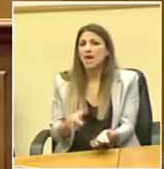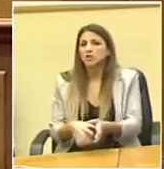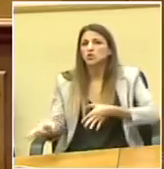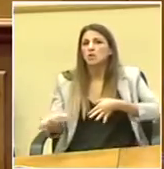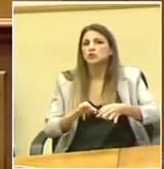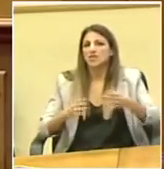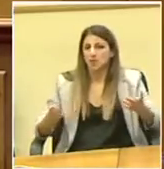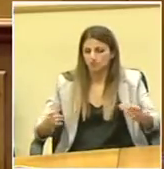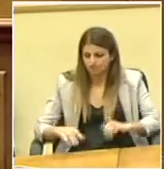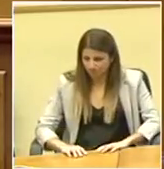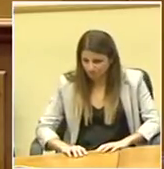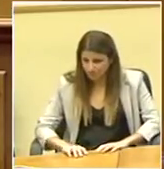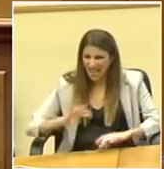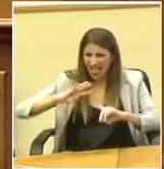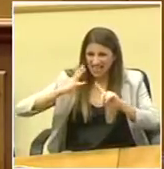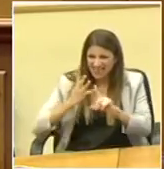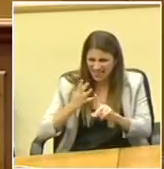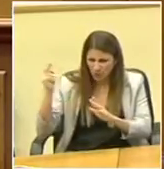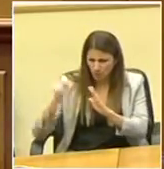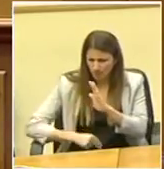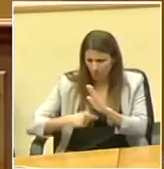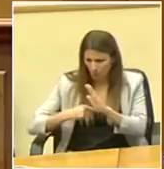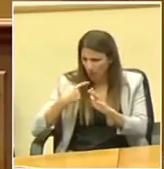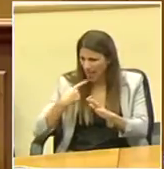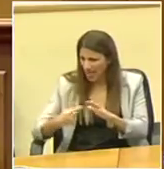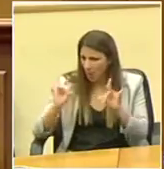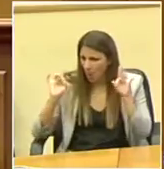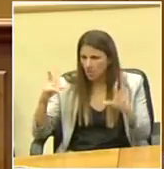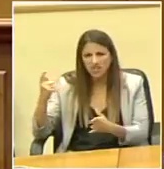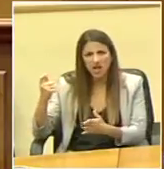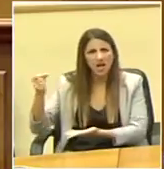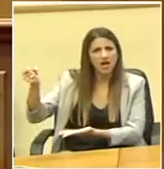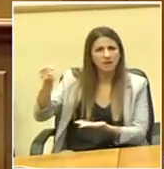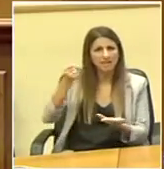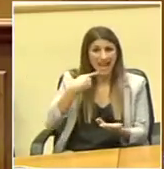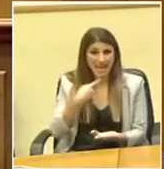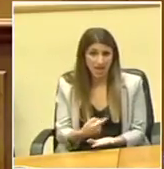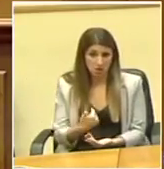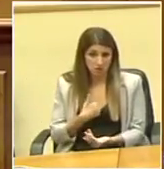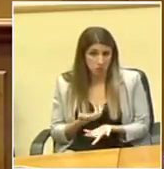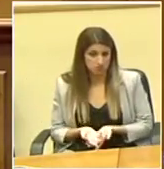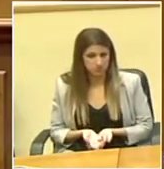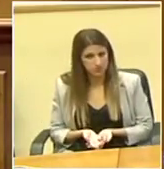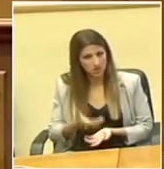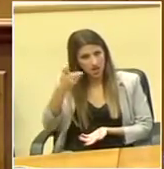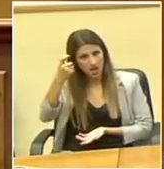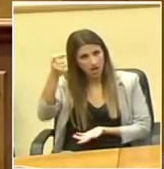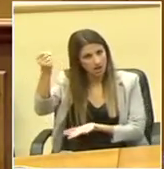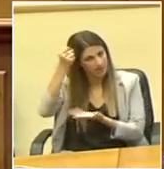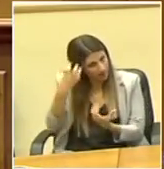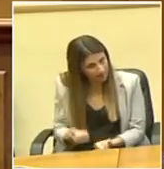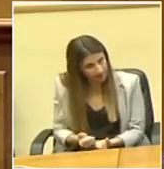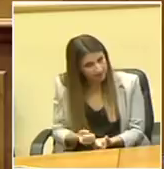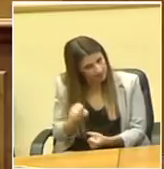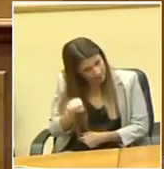μνημόνιο χωρίς χρηματοδότηση. Καταρχάς, χρηματοδότηση υπάρχει. Θα δούμε αν είναι τέταρτο μνημόνιο.